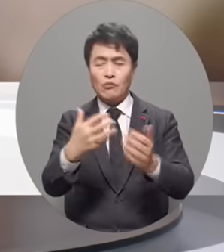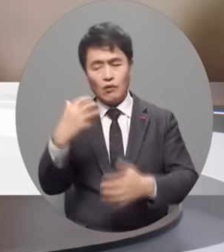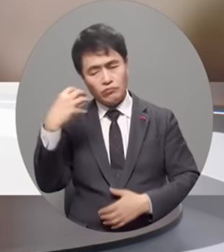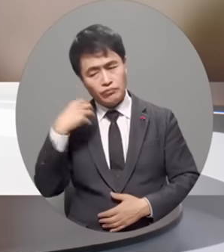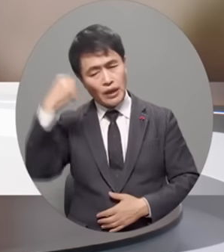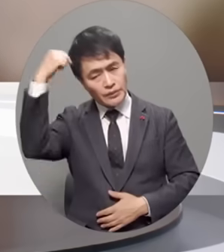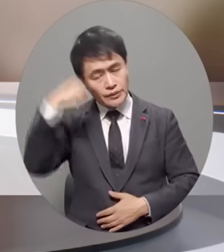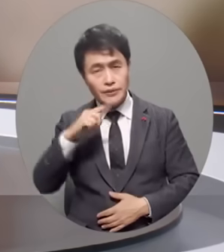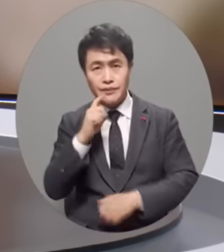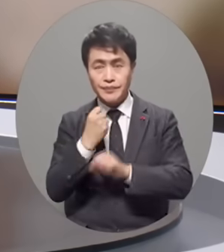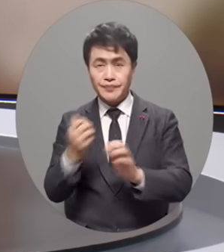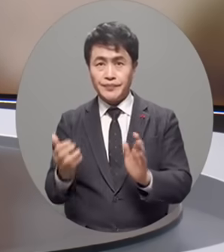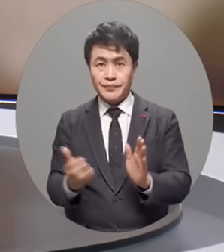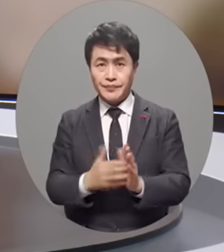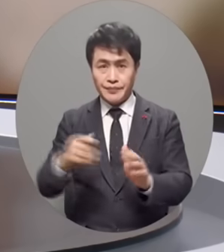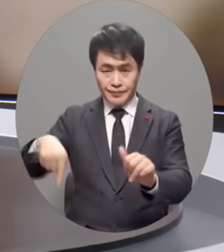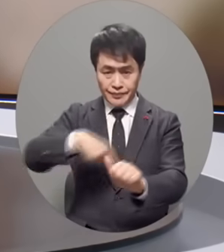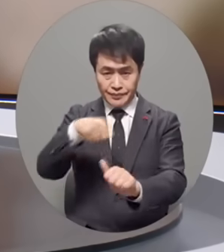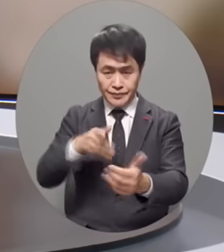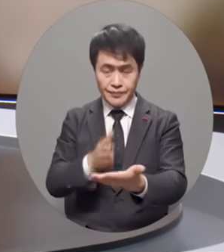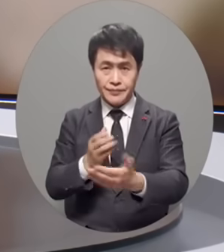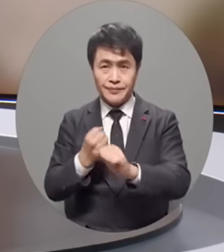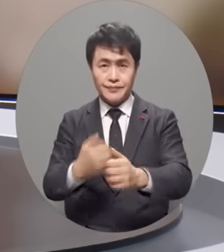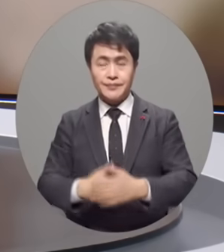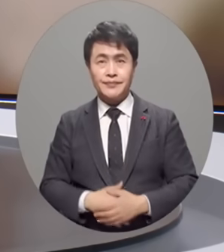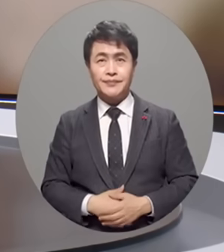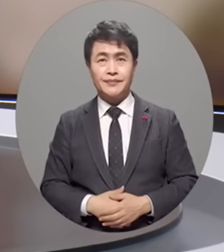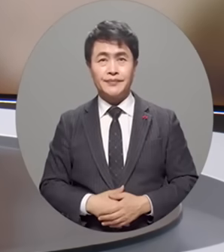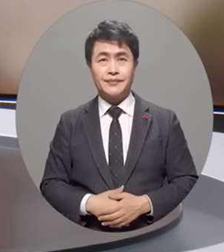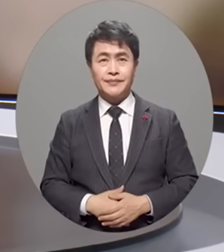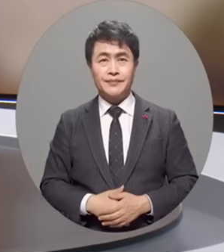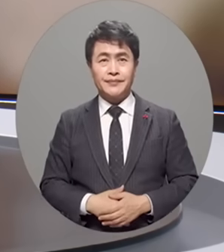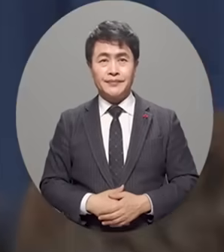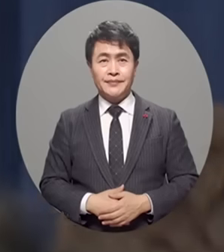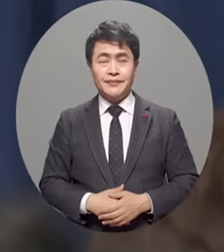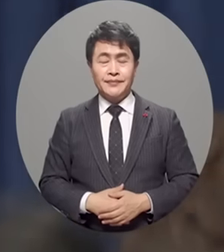것으로 보이는데요. 이용주 기자가 전하겠습니다.